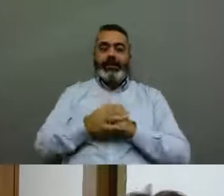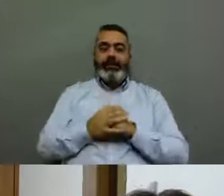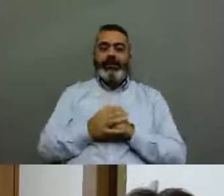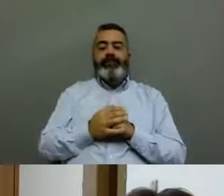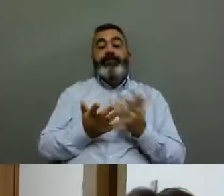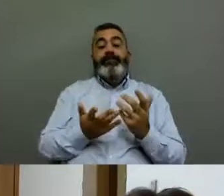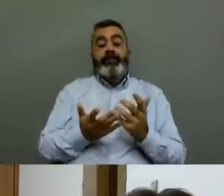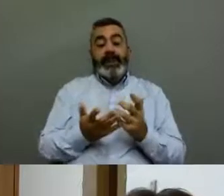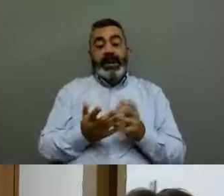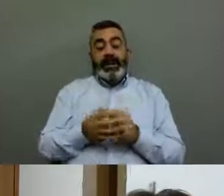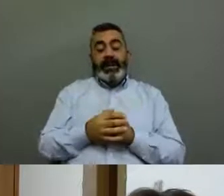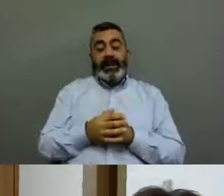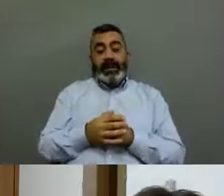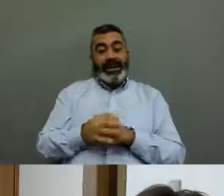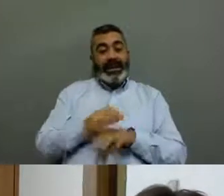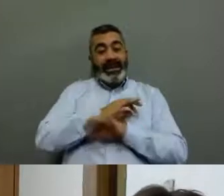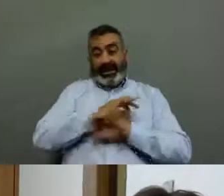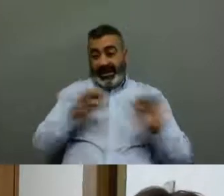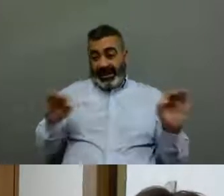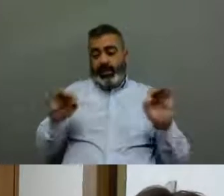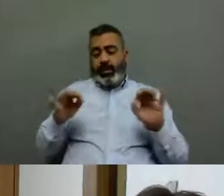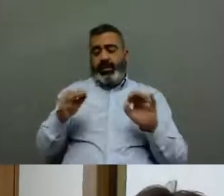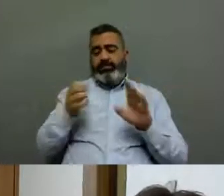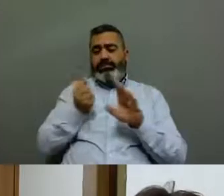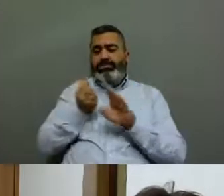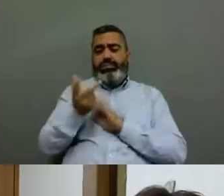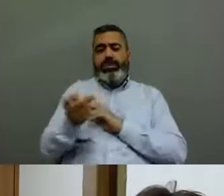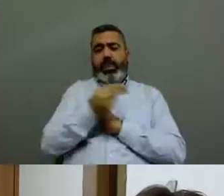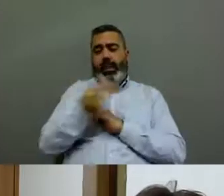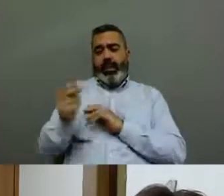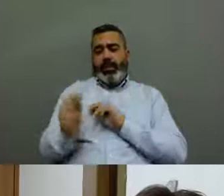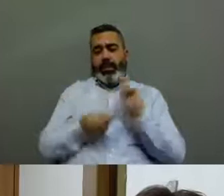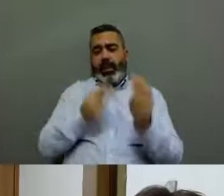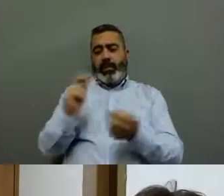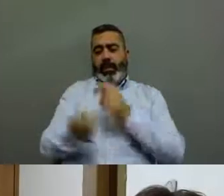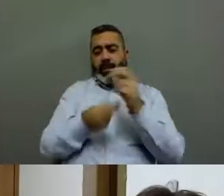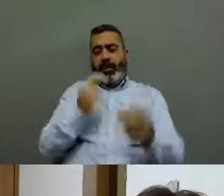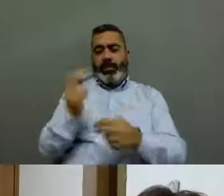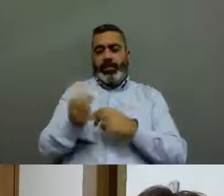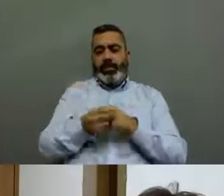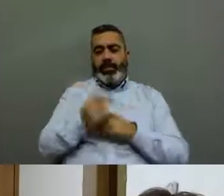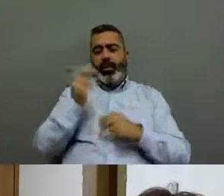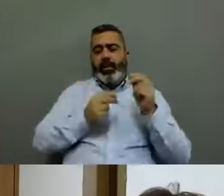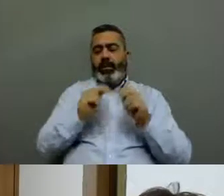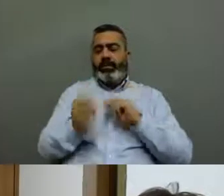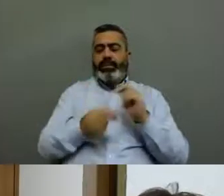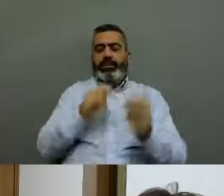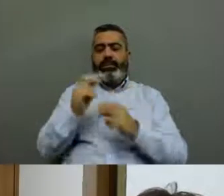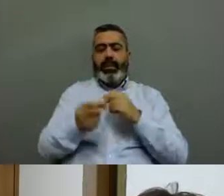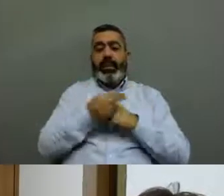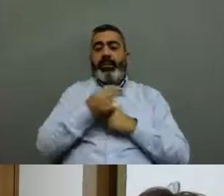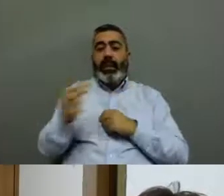Σίγουρα υπάρχουν πάρα πολλά ζητήματα και υπάρχουν πάρα πολλά ζητήματα και μόνο από το